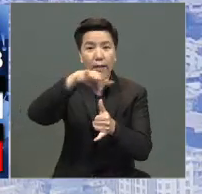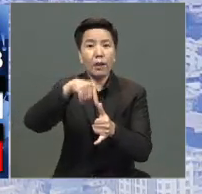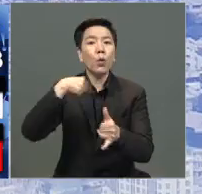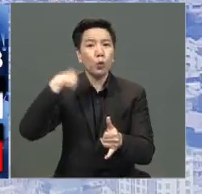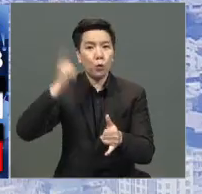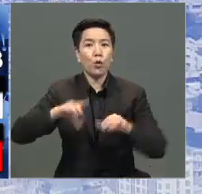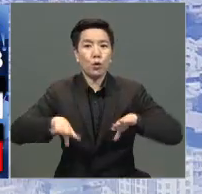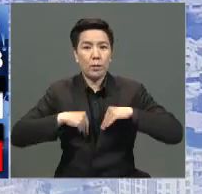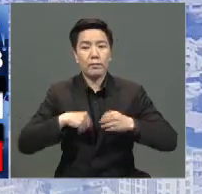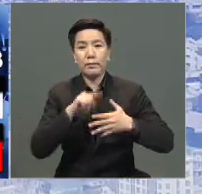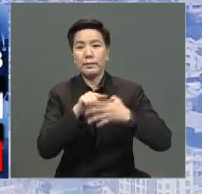เป็นเรื่องที่สำคัญนะครับ 4ข้อนี้ครับผม